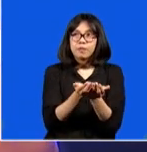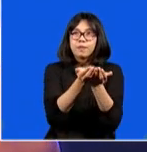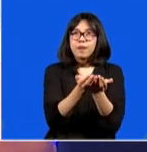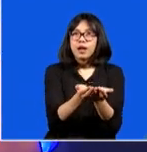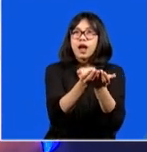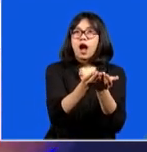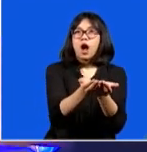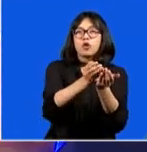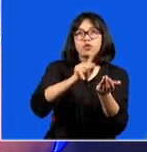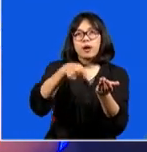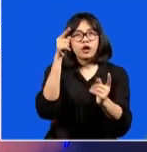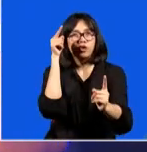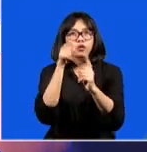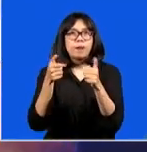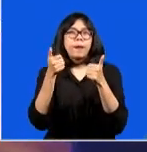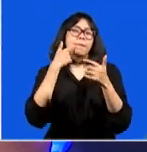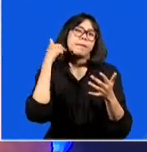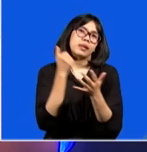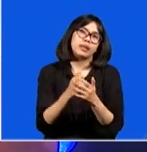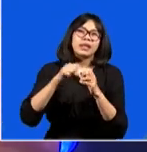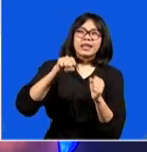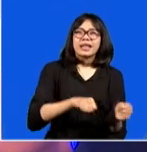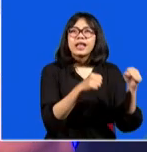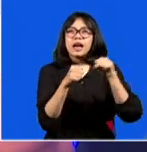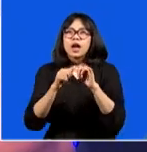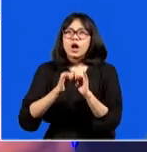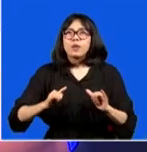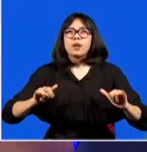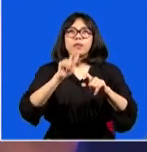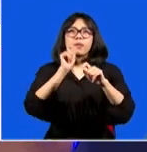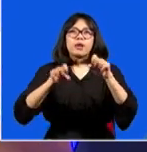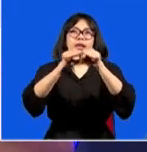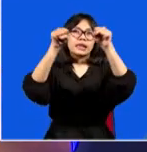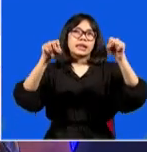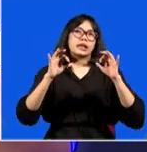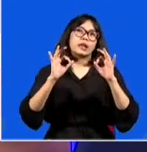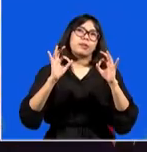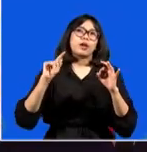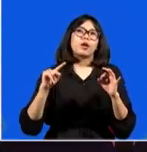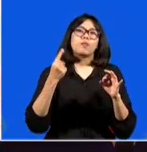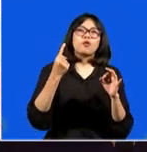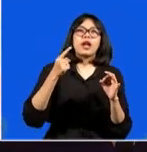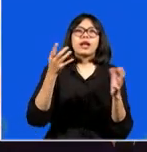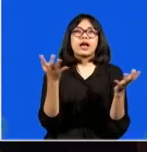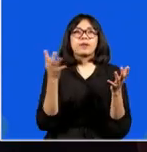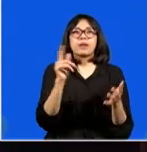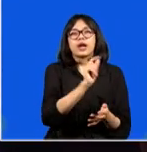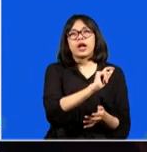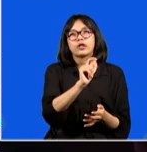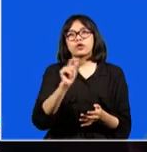yang lebih baik bila kita menggayuh bersama menggerakkan ekosistem pendidikan kita mulai dari satuan pendidikan